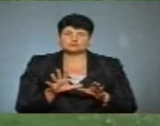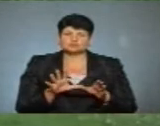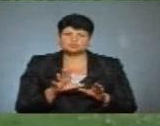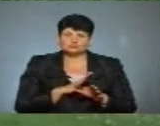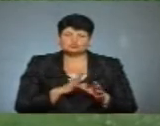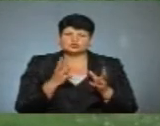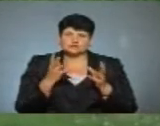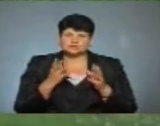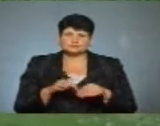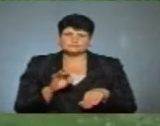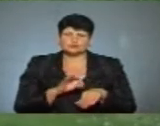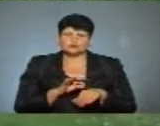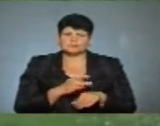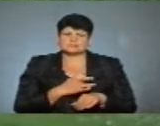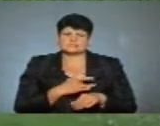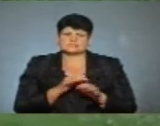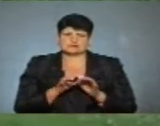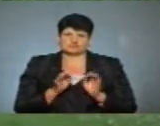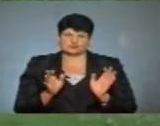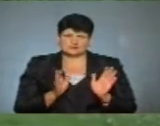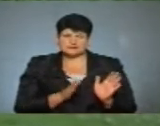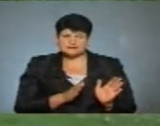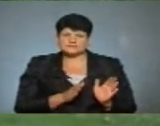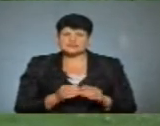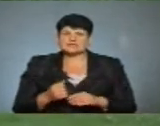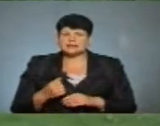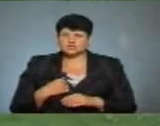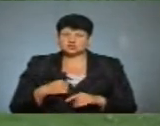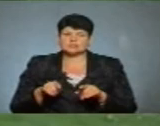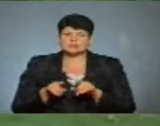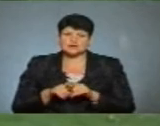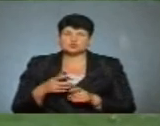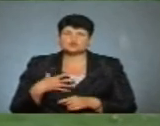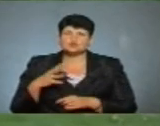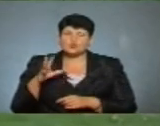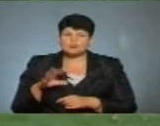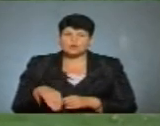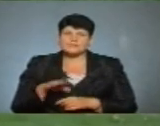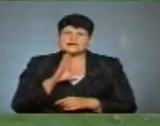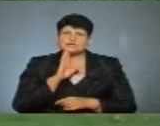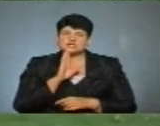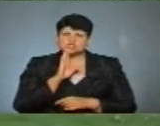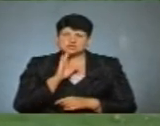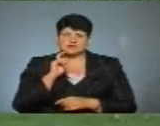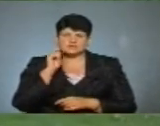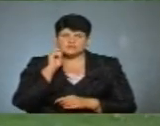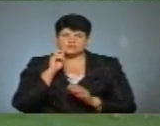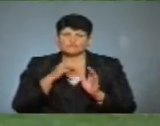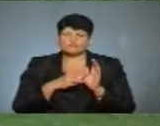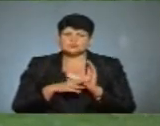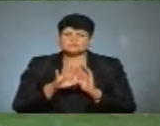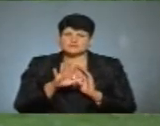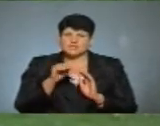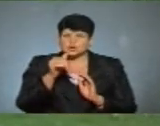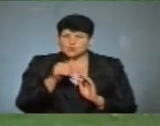супутня серцево-судинна патологія. І, на жаль, також померла жінка віком 85